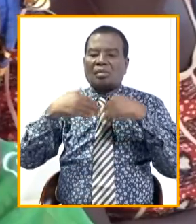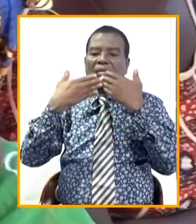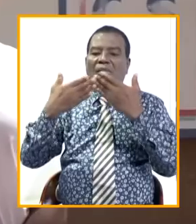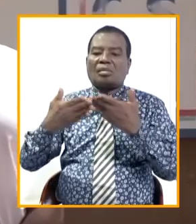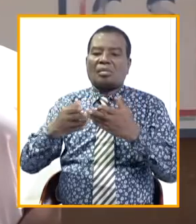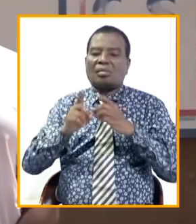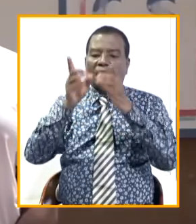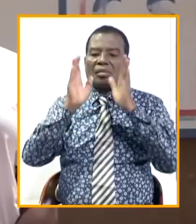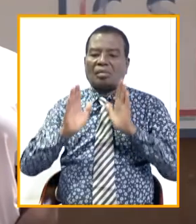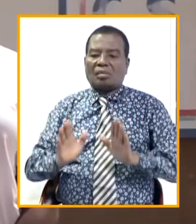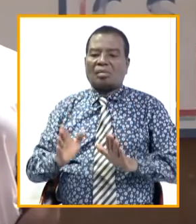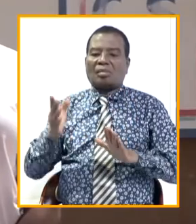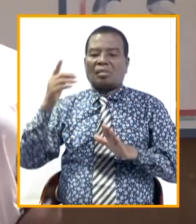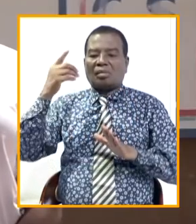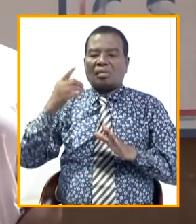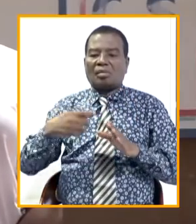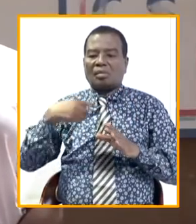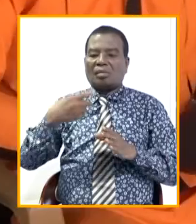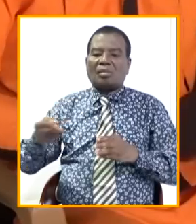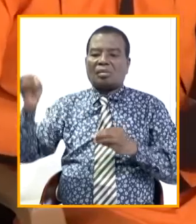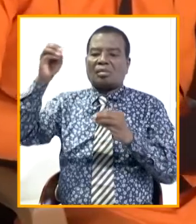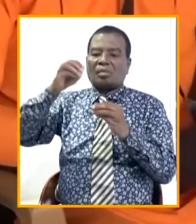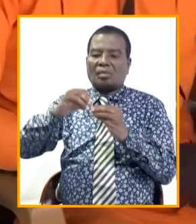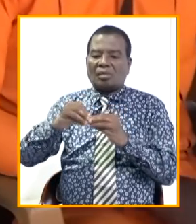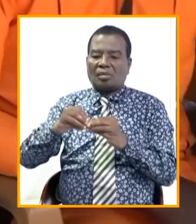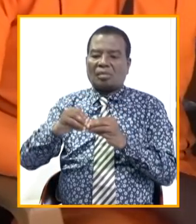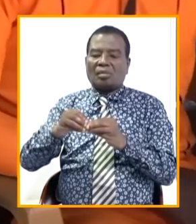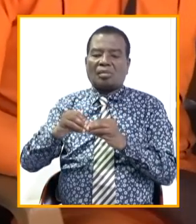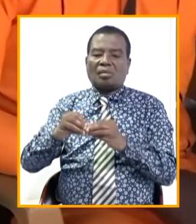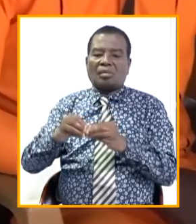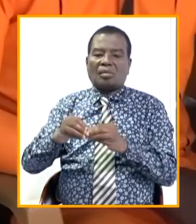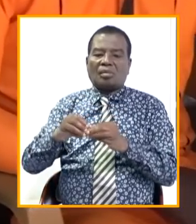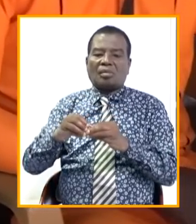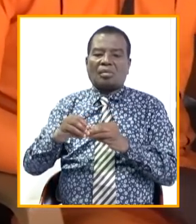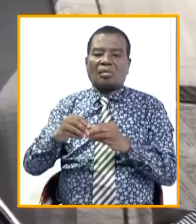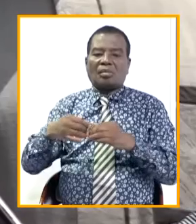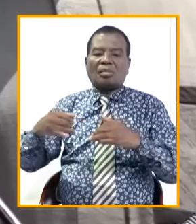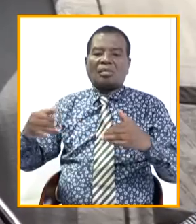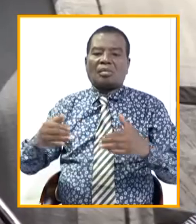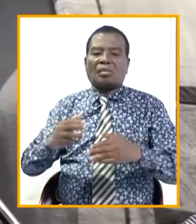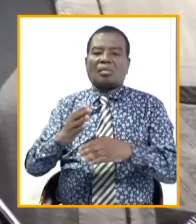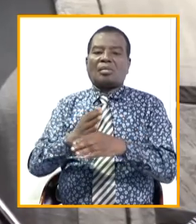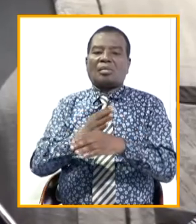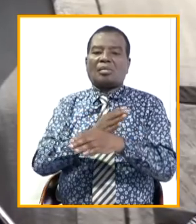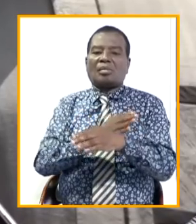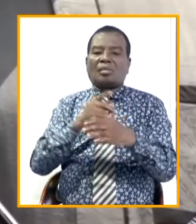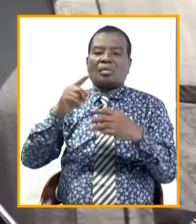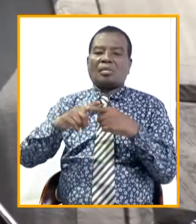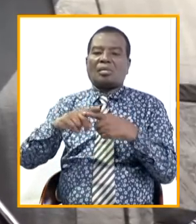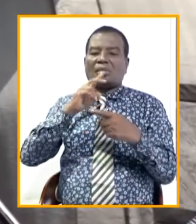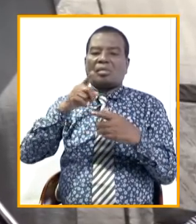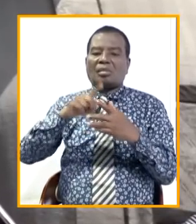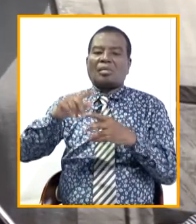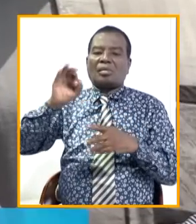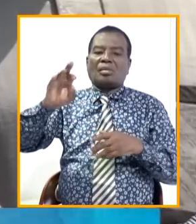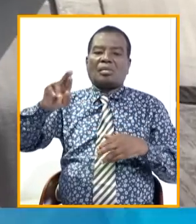donateur pour cette action qui vient renforcer le plateau technique du centre de santé. Le train de l'émergence est à Fronan. Et nous avons